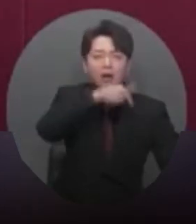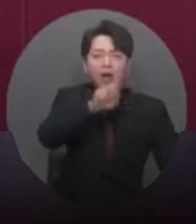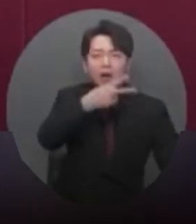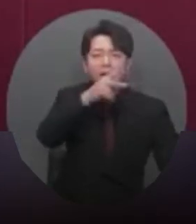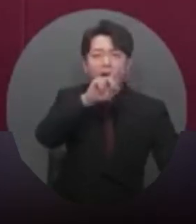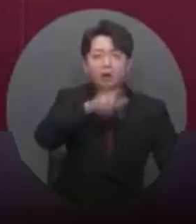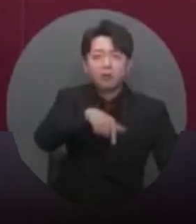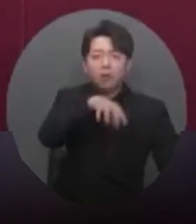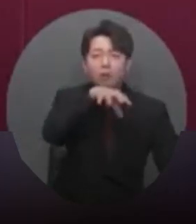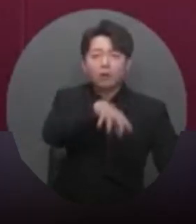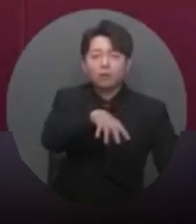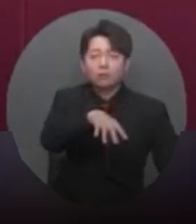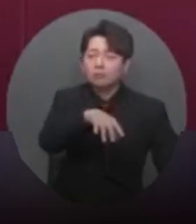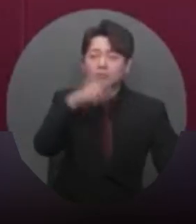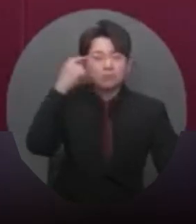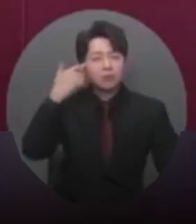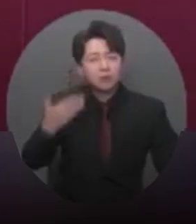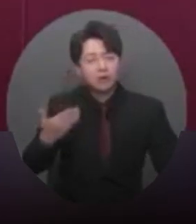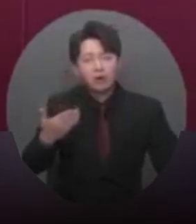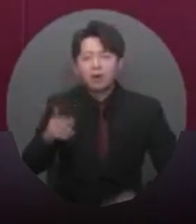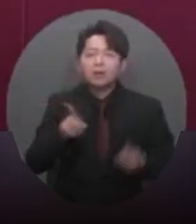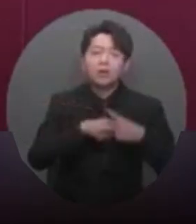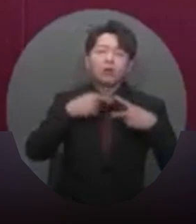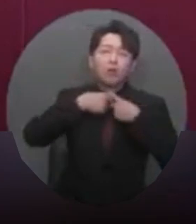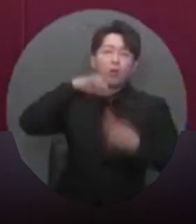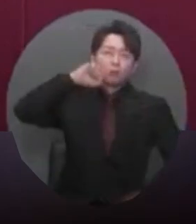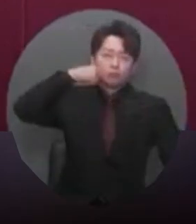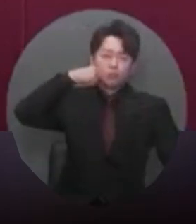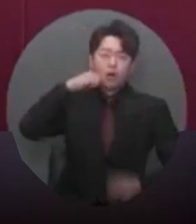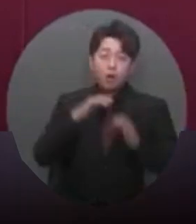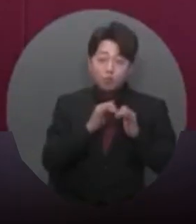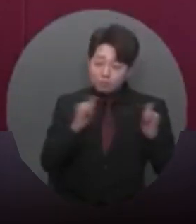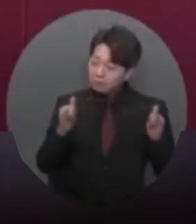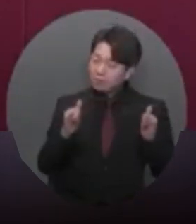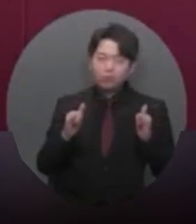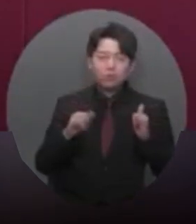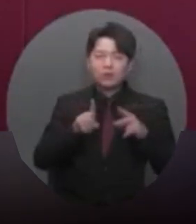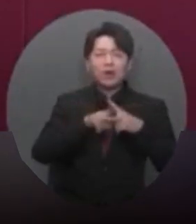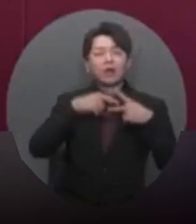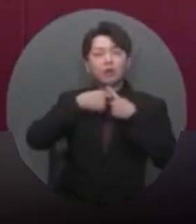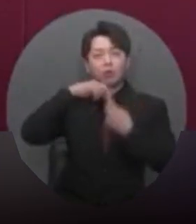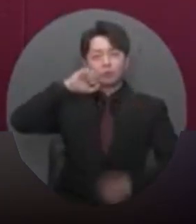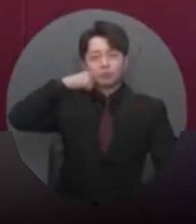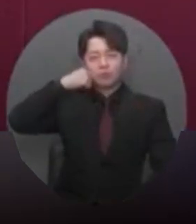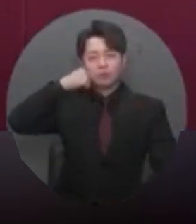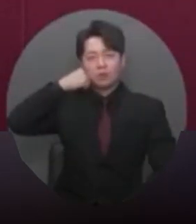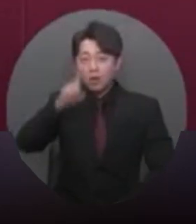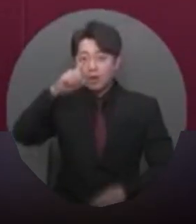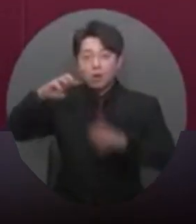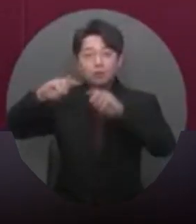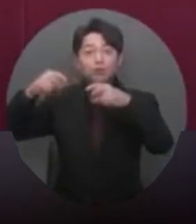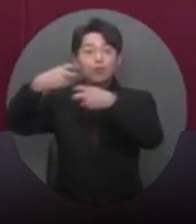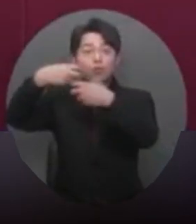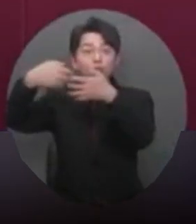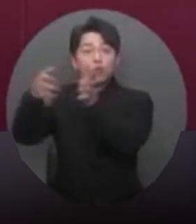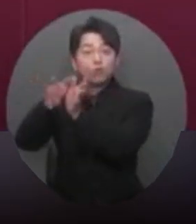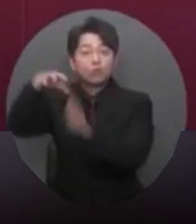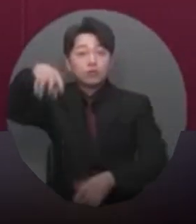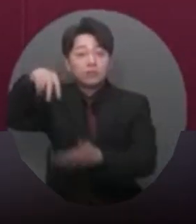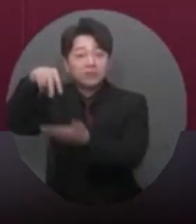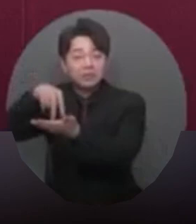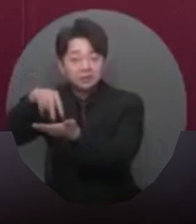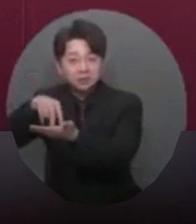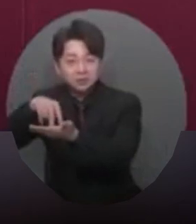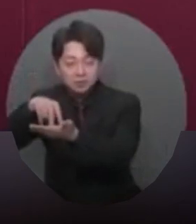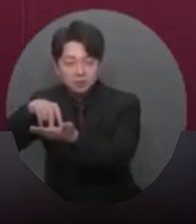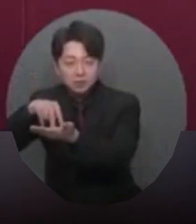됐다는 건 말고 국민들이 납득할 수 있는 답을 내놔야 합니다 국토부에 따르면 활주로 한 번 일 경우에 12조